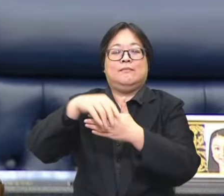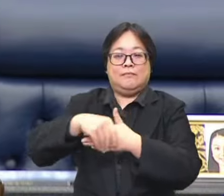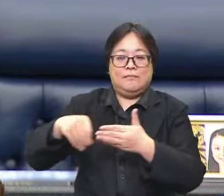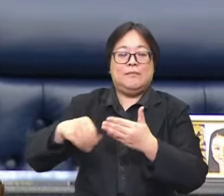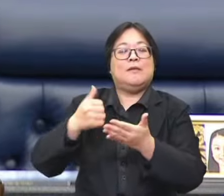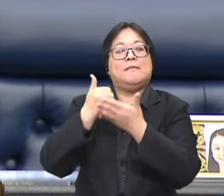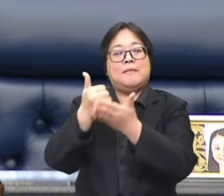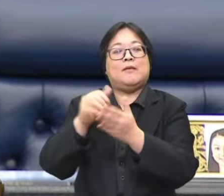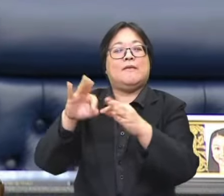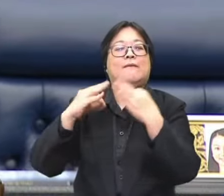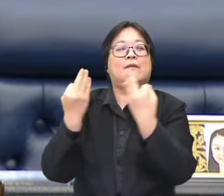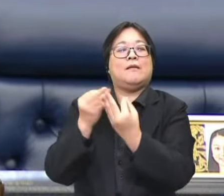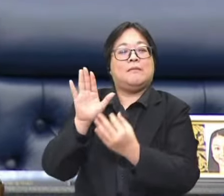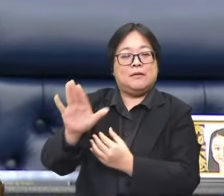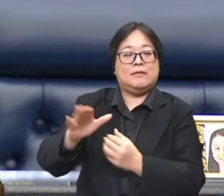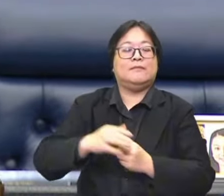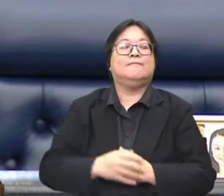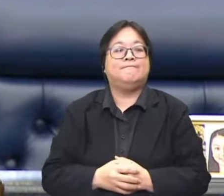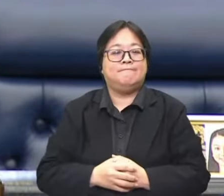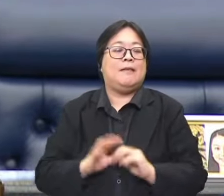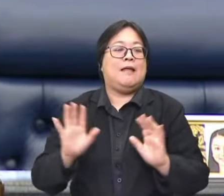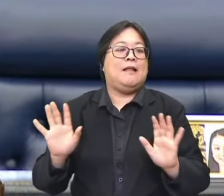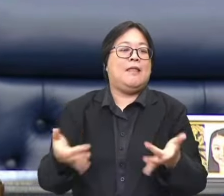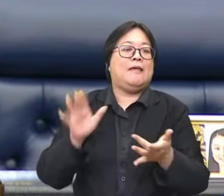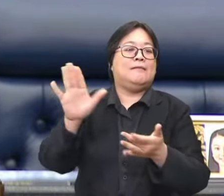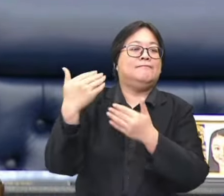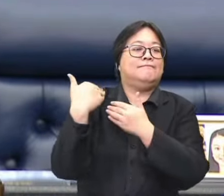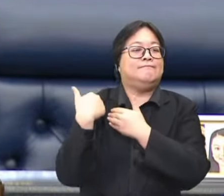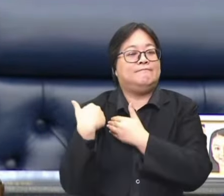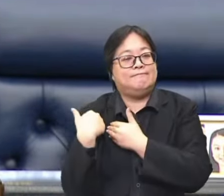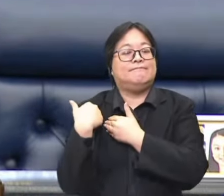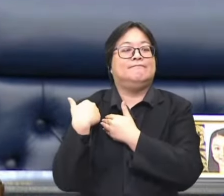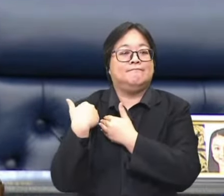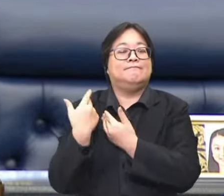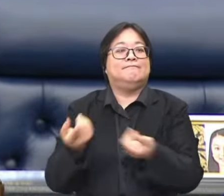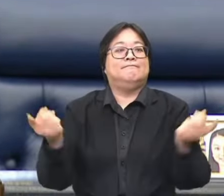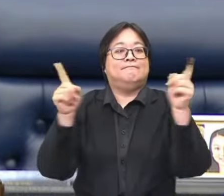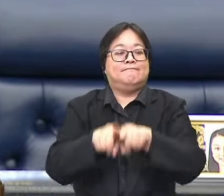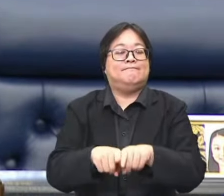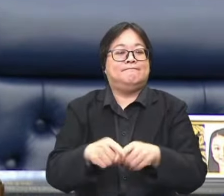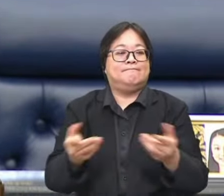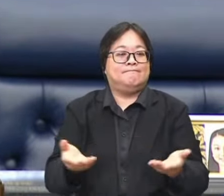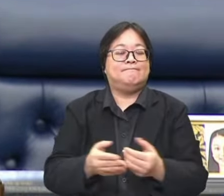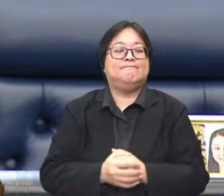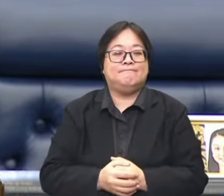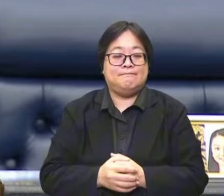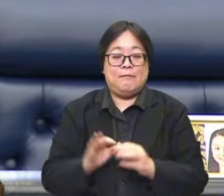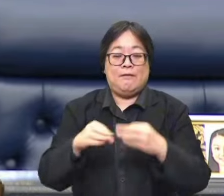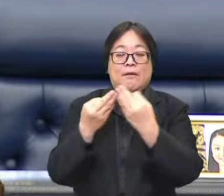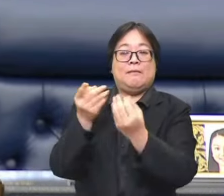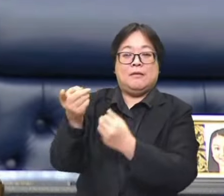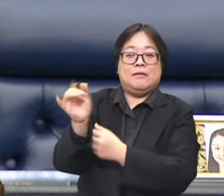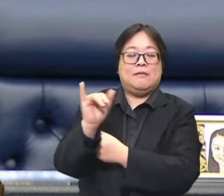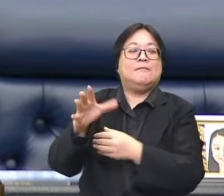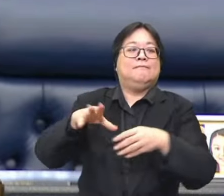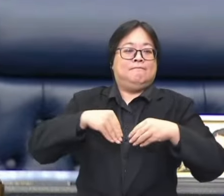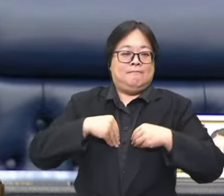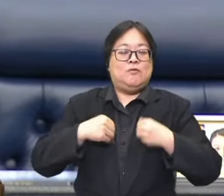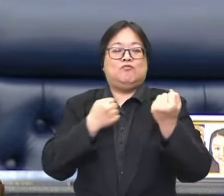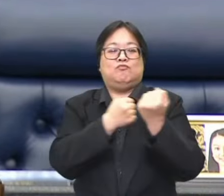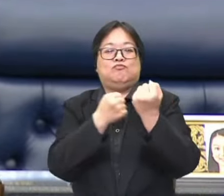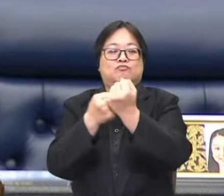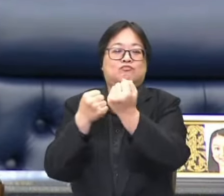untuk membantu waris mangsa dalam meringankan beban mereka akibat daripada tragedi tersebut. Keluarga mangsa turut juga menerima